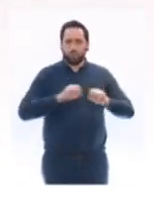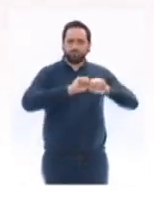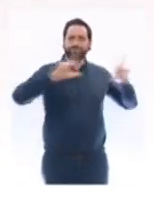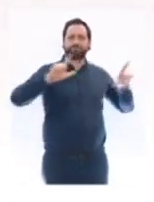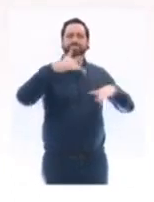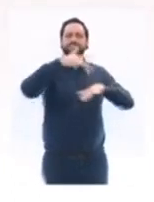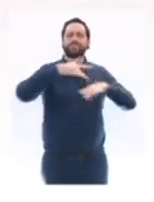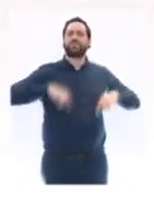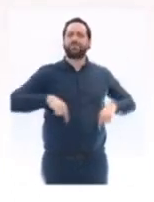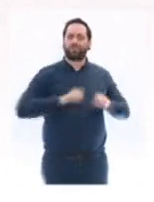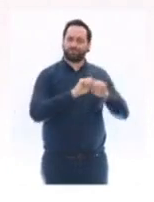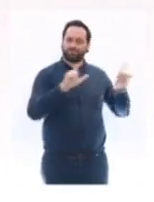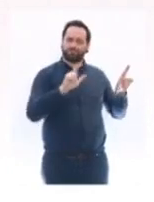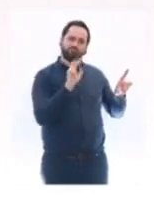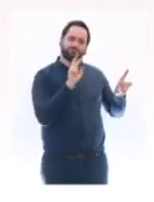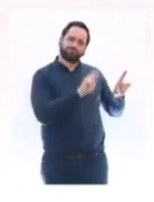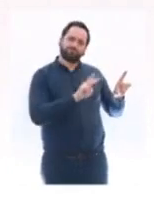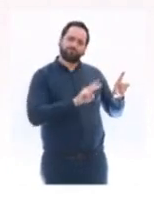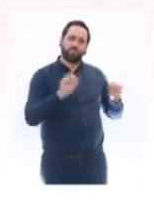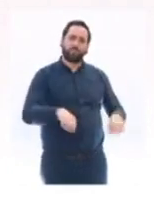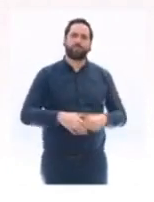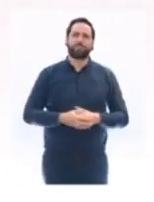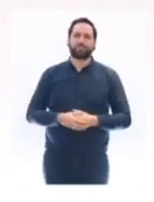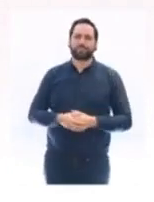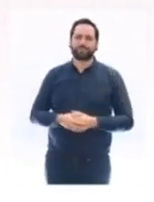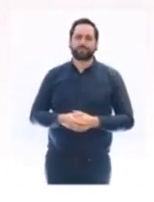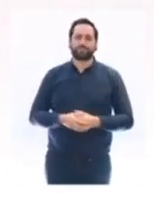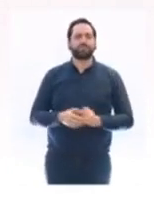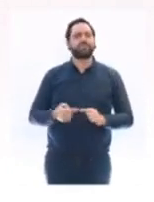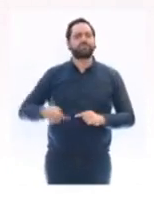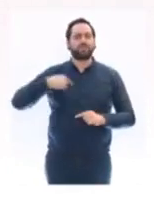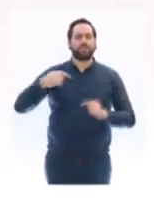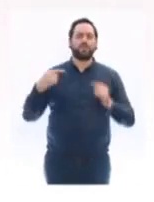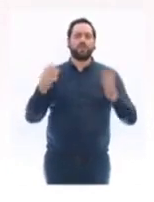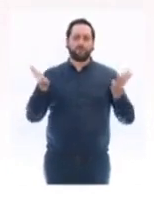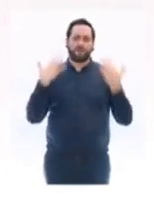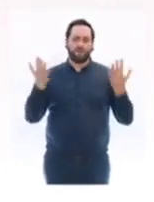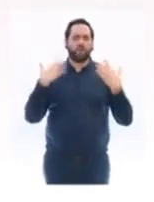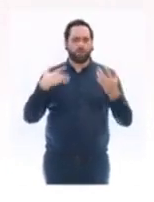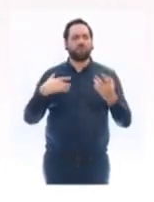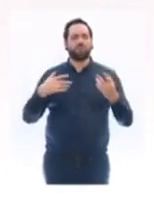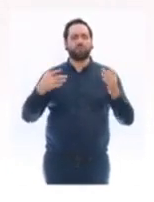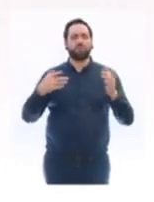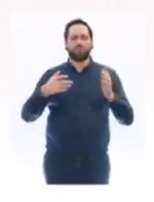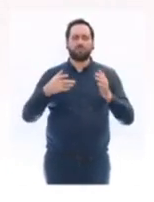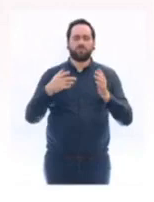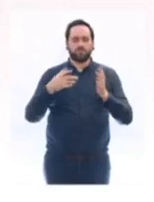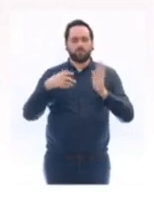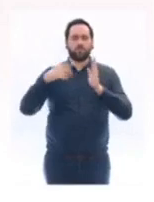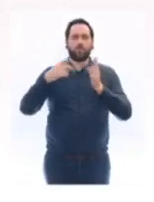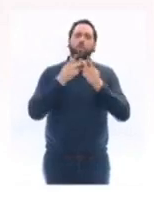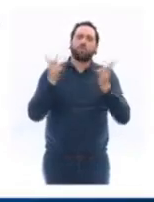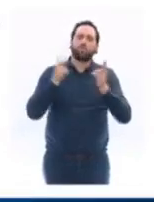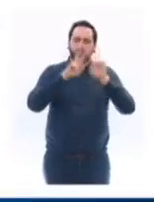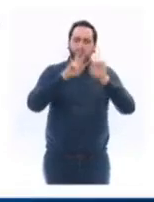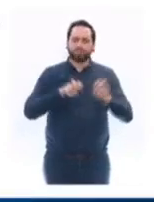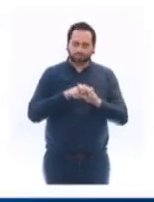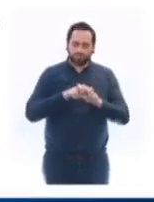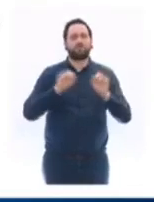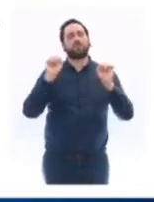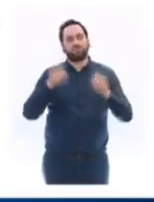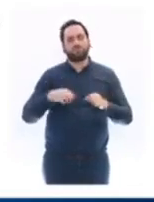qui avaient été établies au printemps seront maintenues. Les commerces alimentaires essentiels, les stations-service